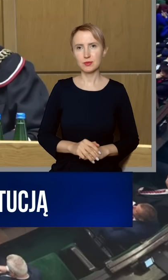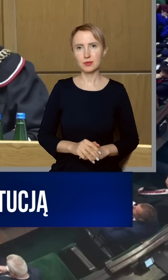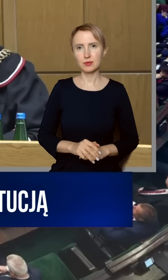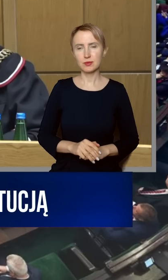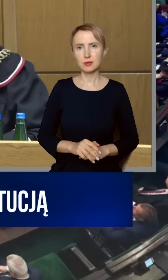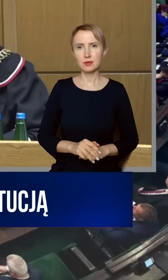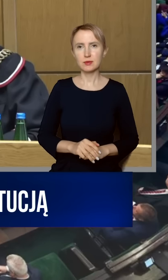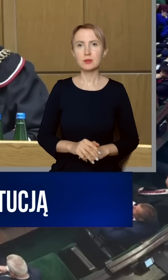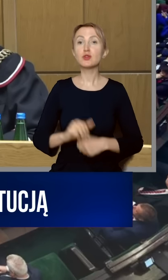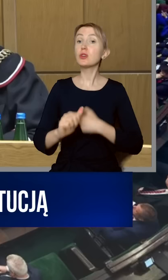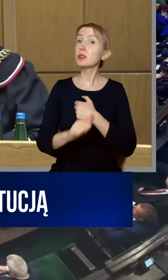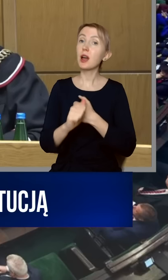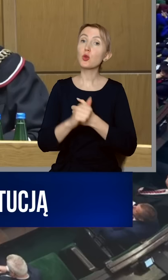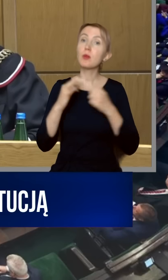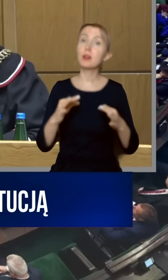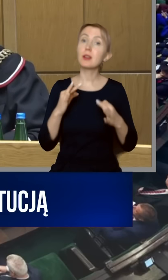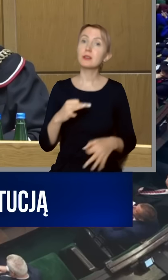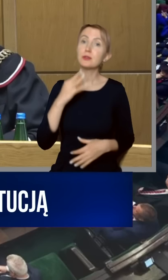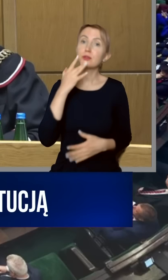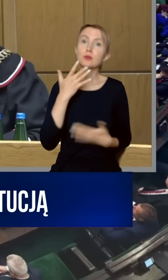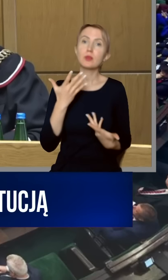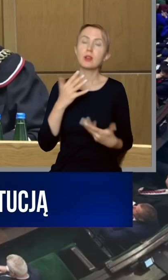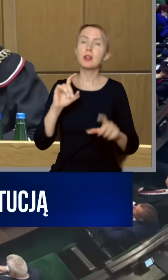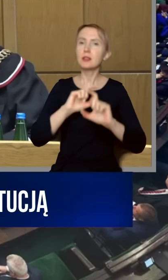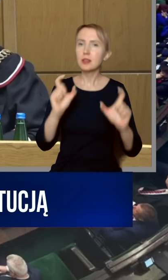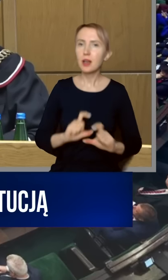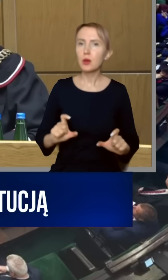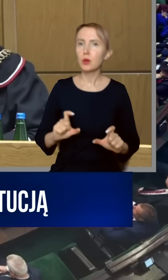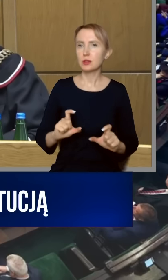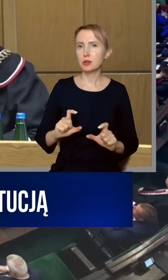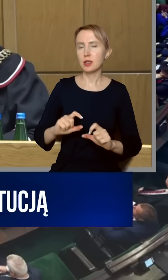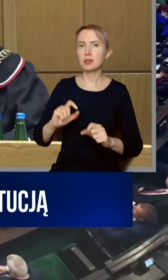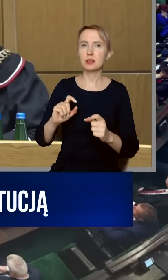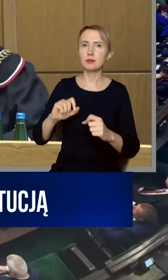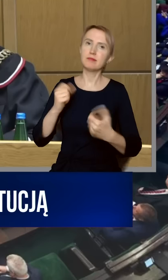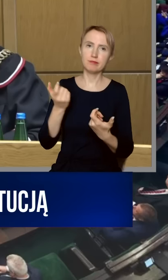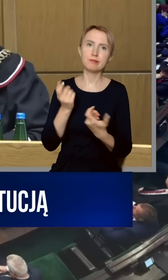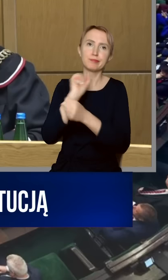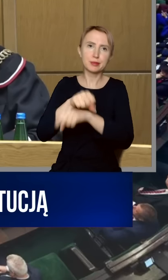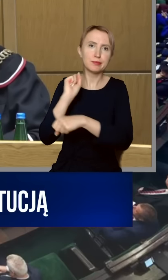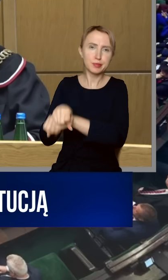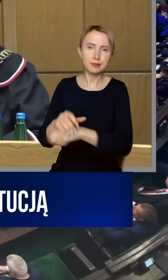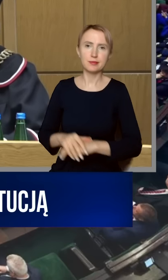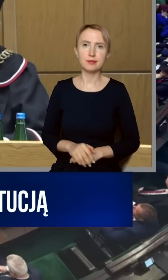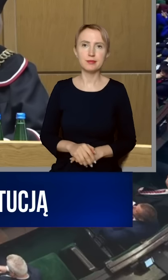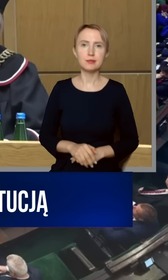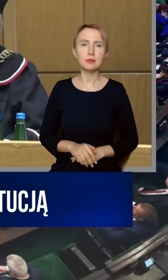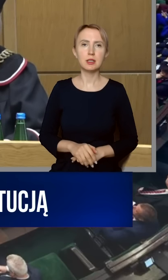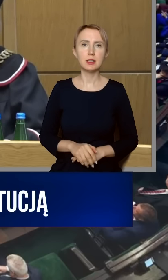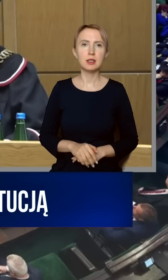argumentacje dzisiaj podnoszone po prostu ciągle obalać. Panie profesorze, rzeczywiście ta